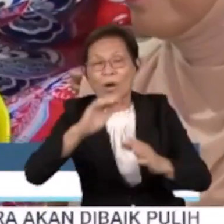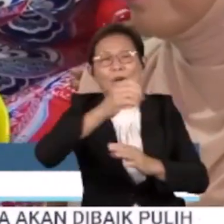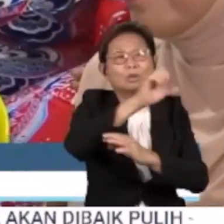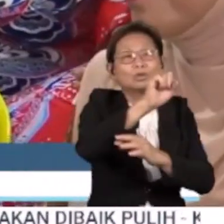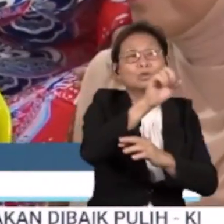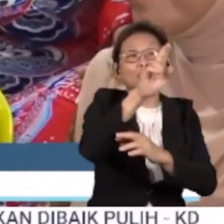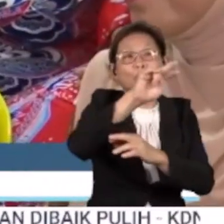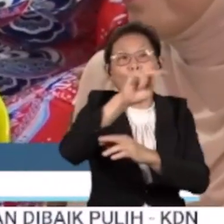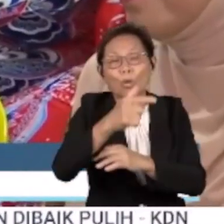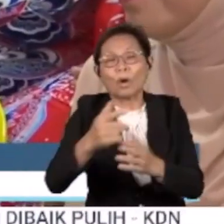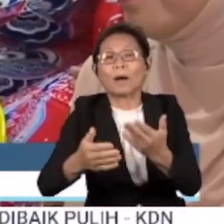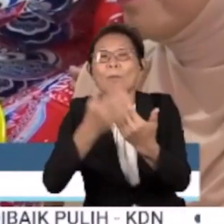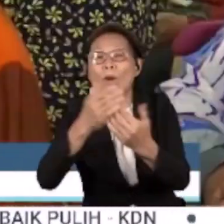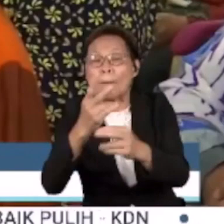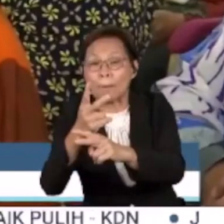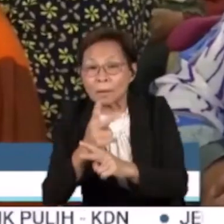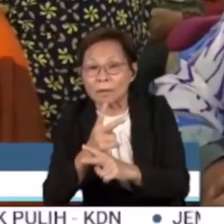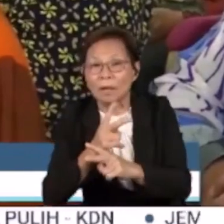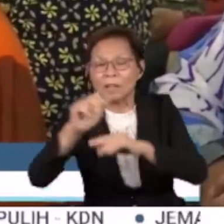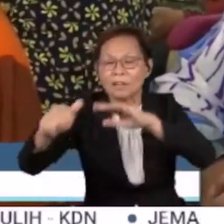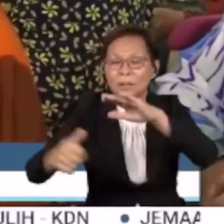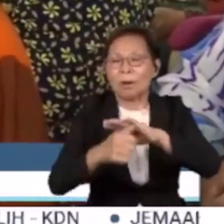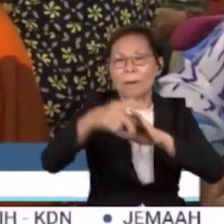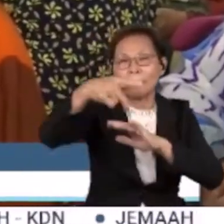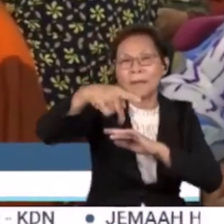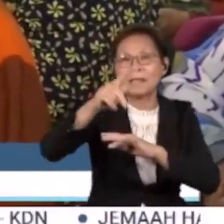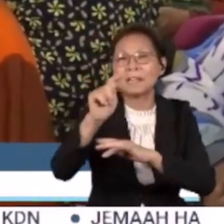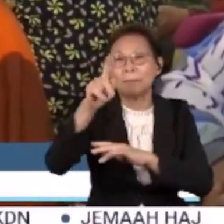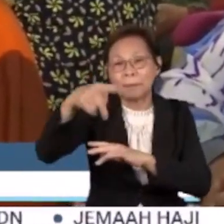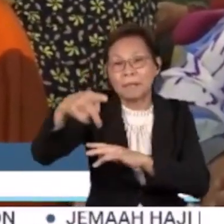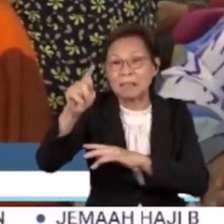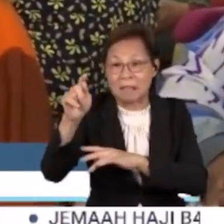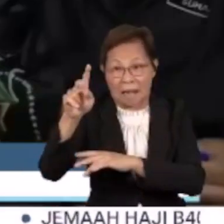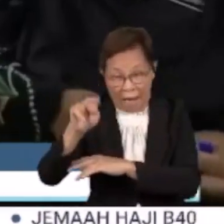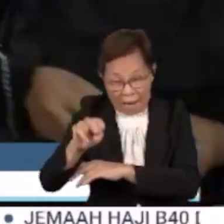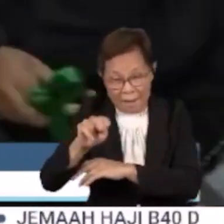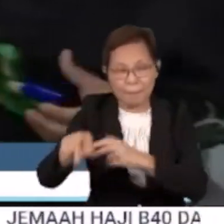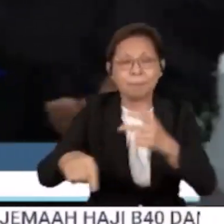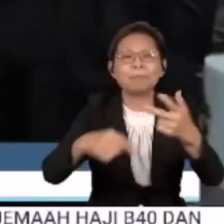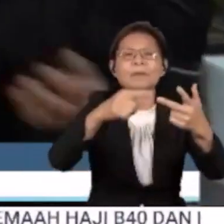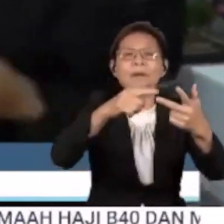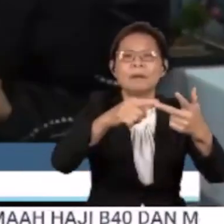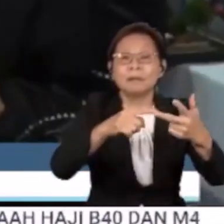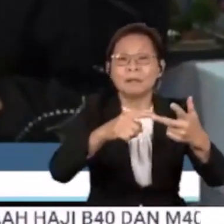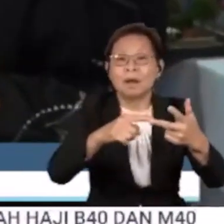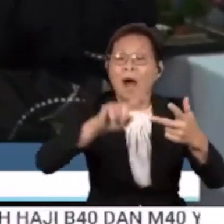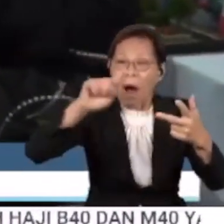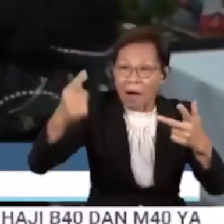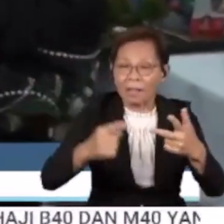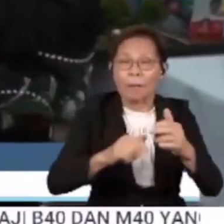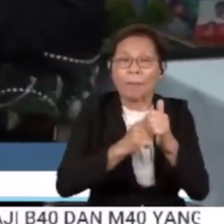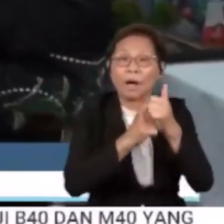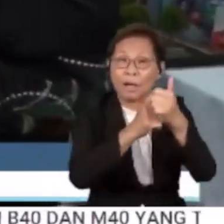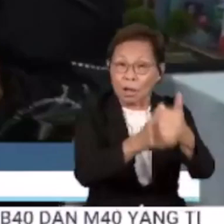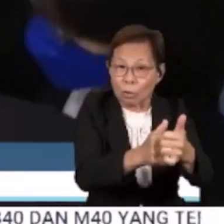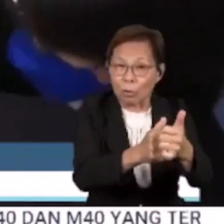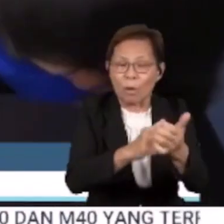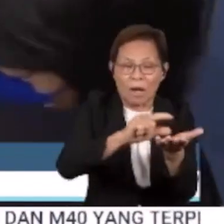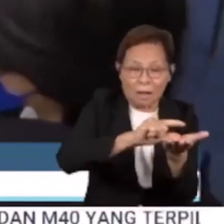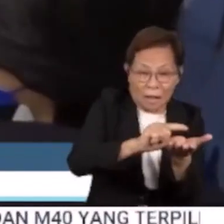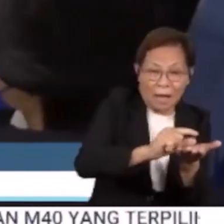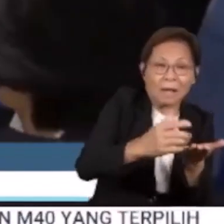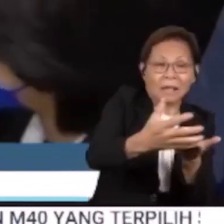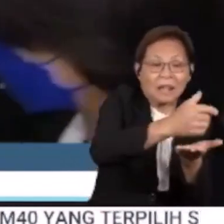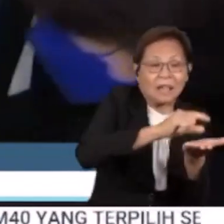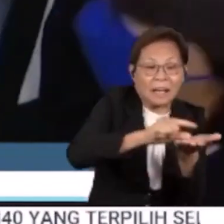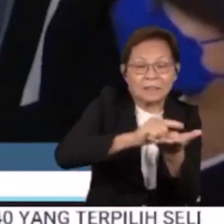sulung, kemudahan pinjaman seperti di bawah Perbadanan Tabung Pendidikan Tinggi Nasional PTPTN hanya berdasarkan kepada pendapatan